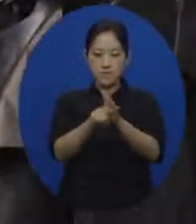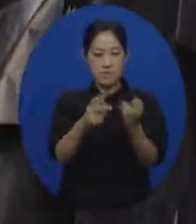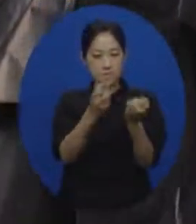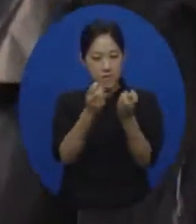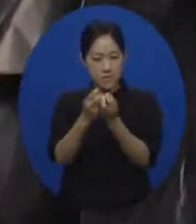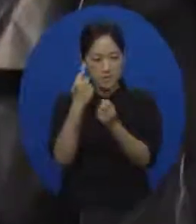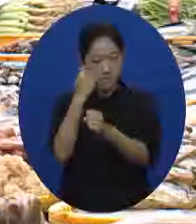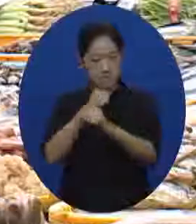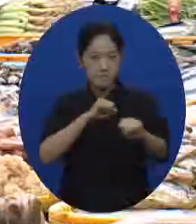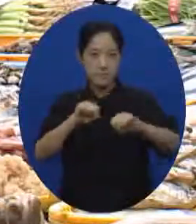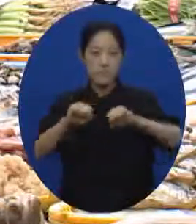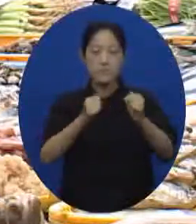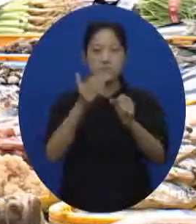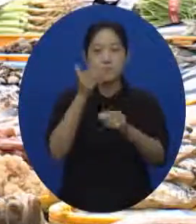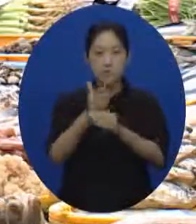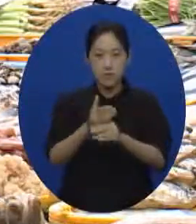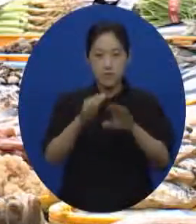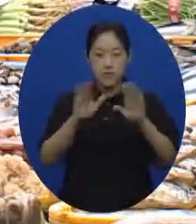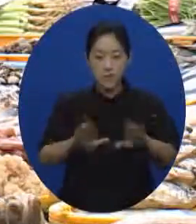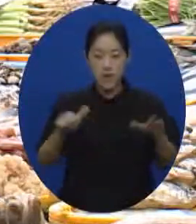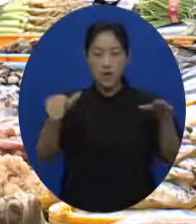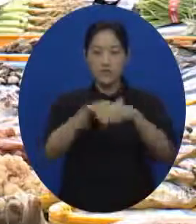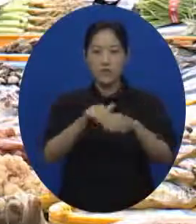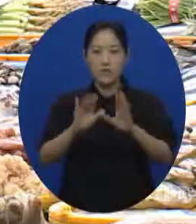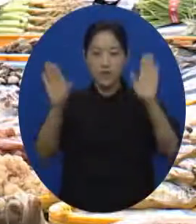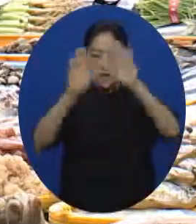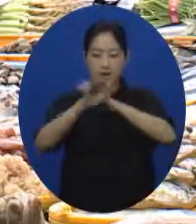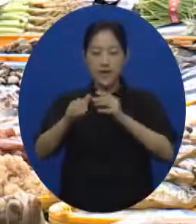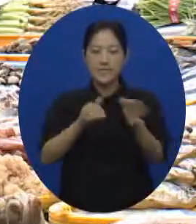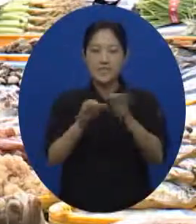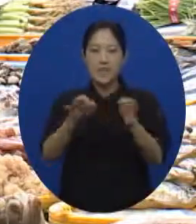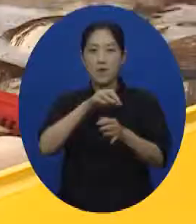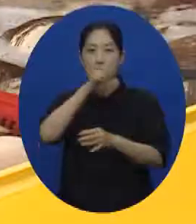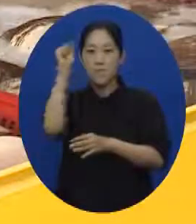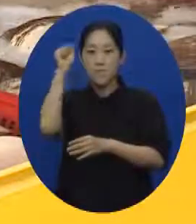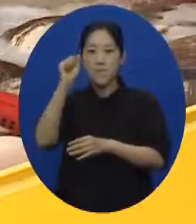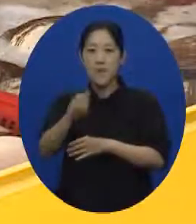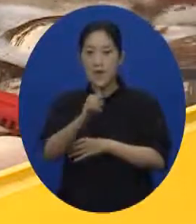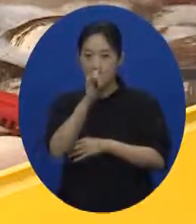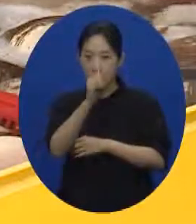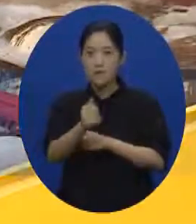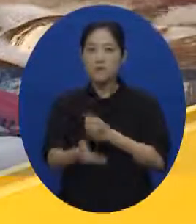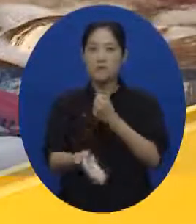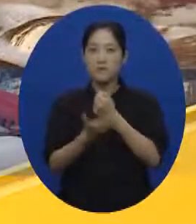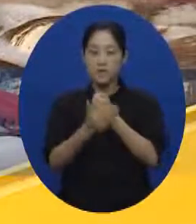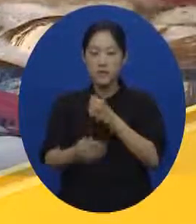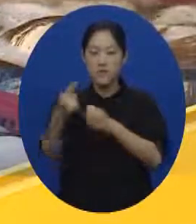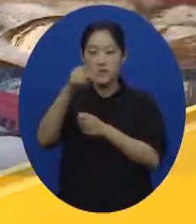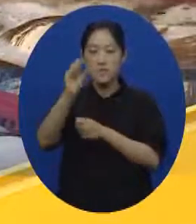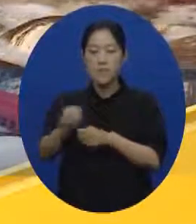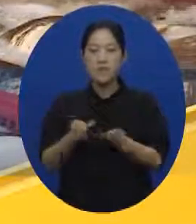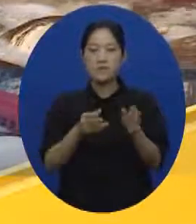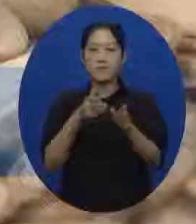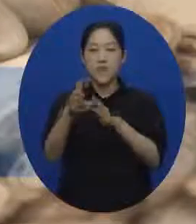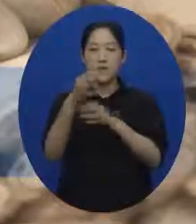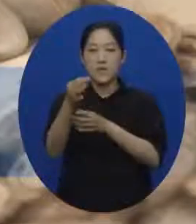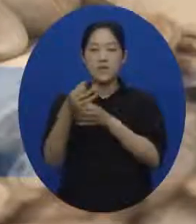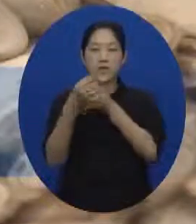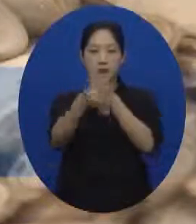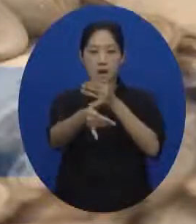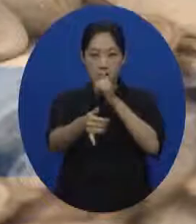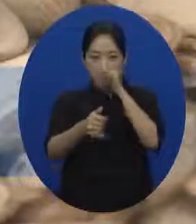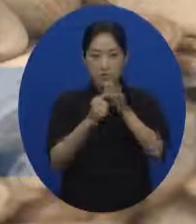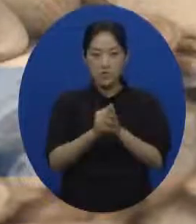방법을 모색하고 있는데요. 이번 문화야시장에 선정된 오산 오색시장에는 1,000만 원의 사업비가